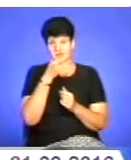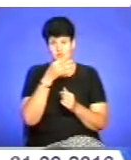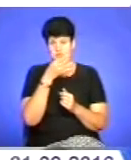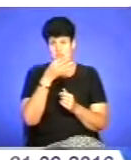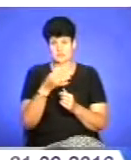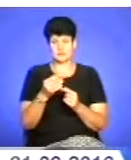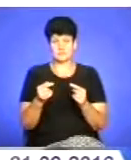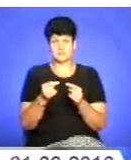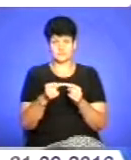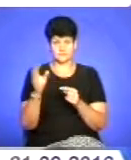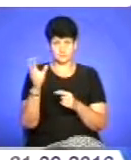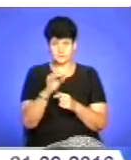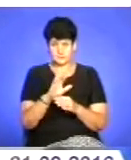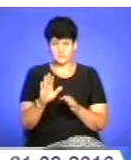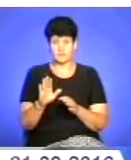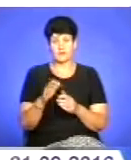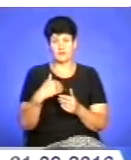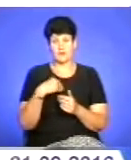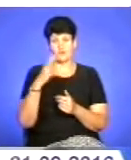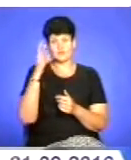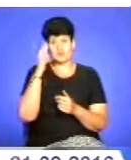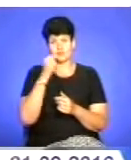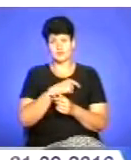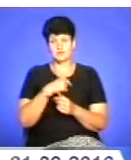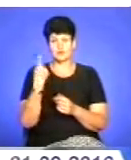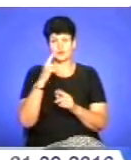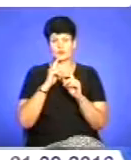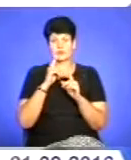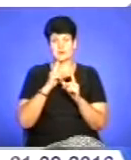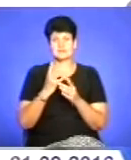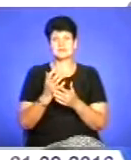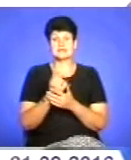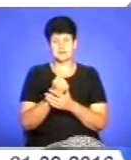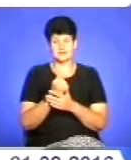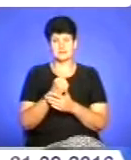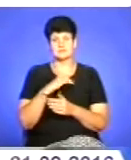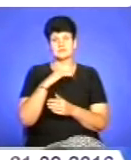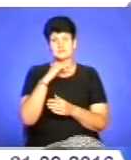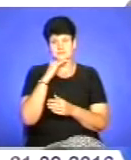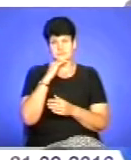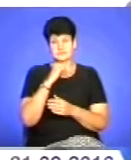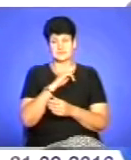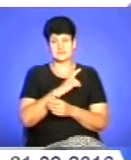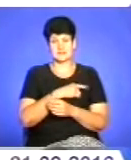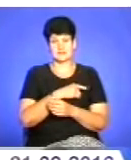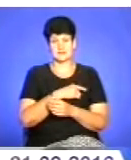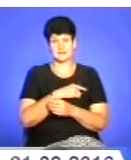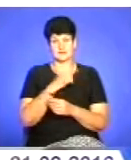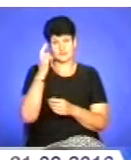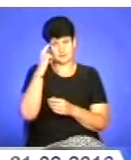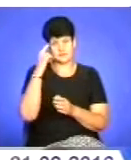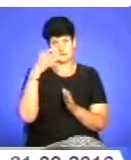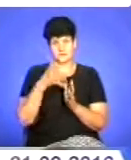весь депутатський корпус говорити, але вважаю, що в депутатів Тернопільської обласної ради знайдеться достатньо сили волі і логічного мислення,